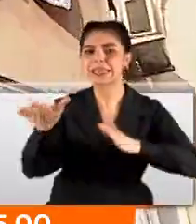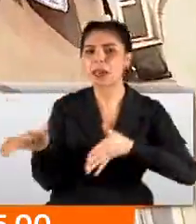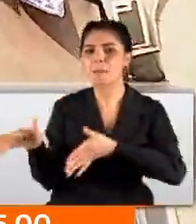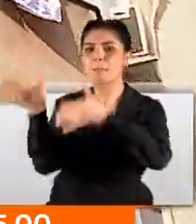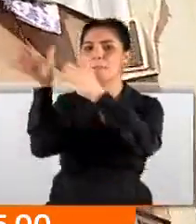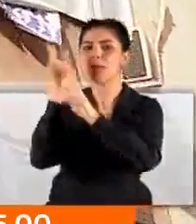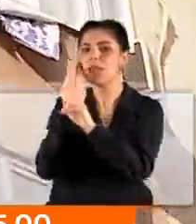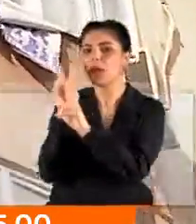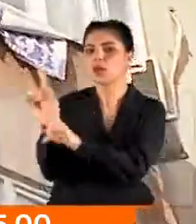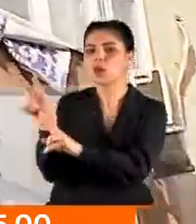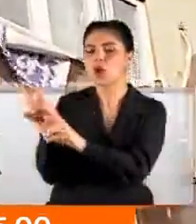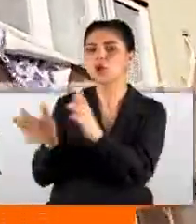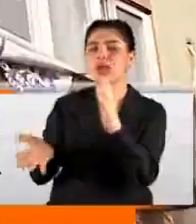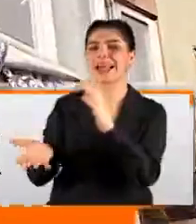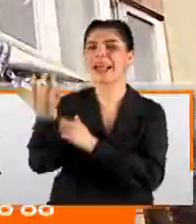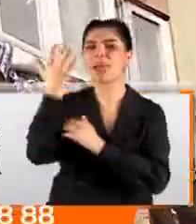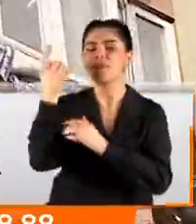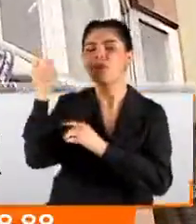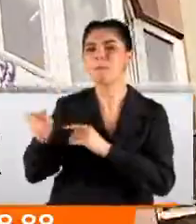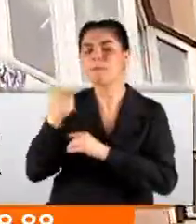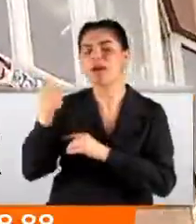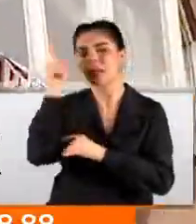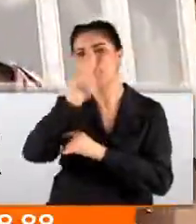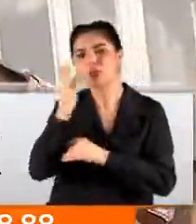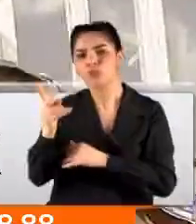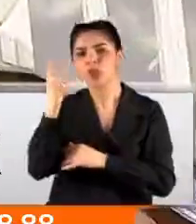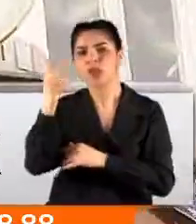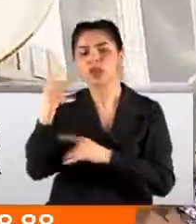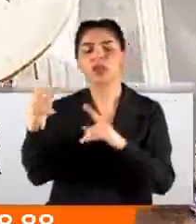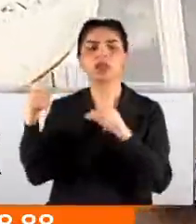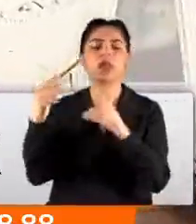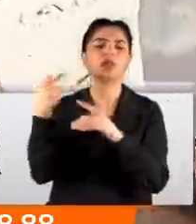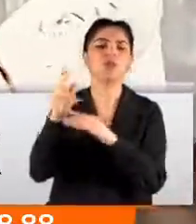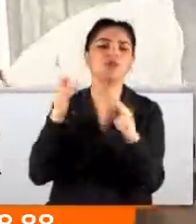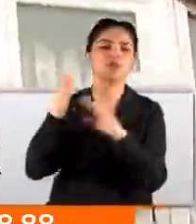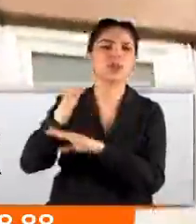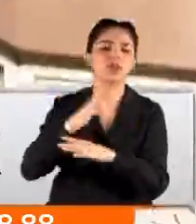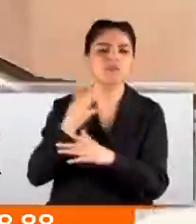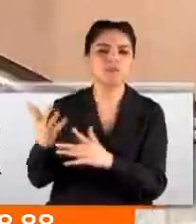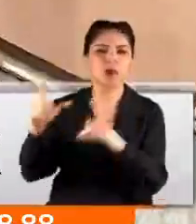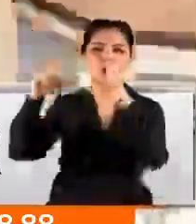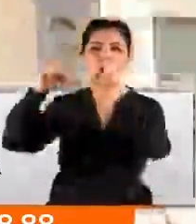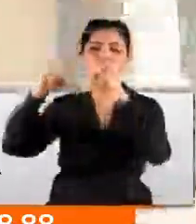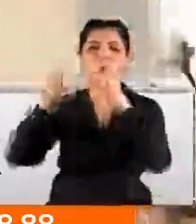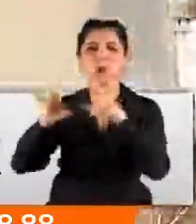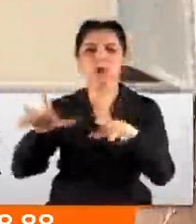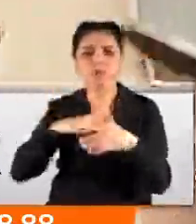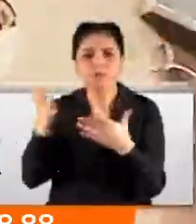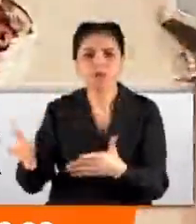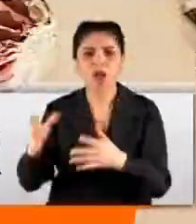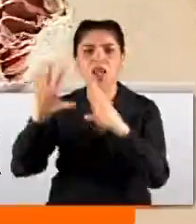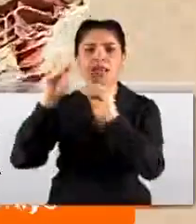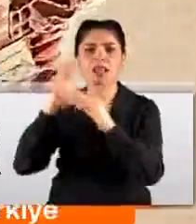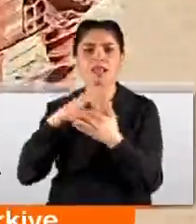diğer binayı görüyorsunuz. Kepçe darbeleriyle birlikte o binada iki tane delik açıldı ve hemen üstteki deliğin altında bir yastık